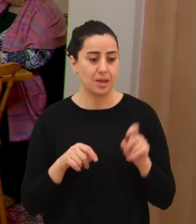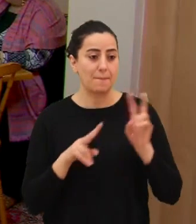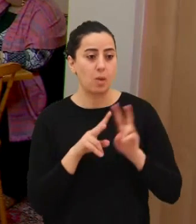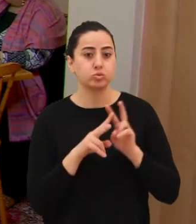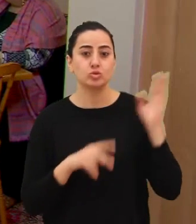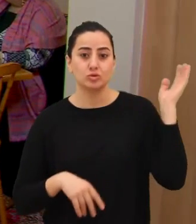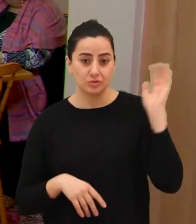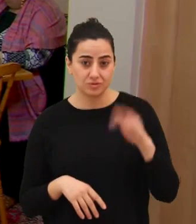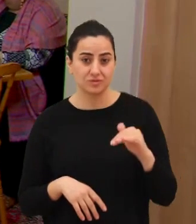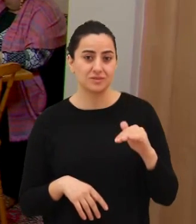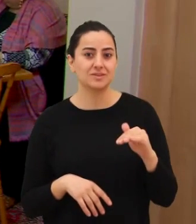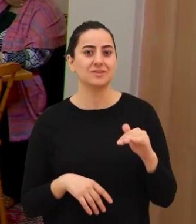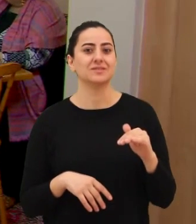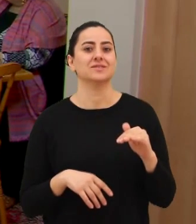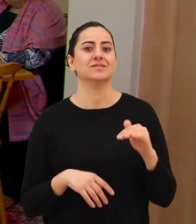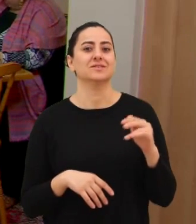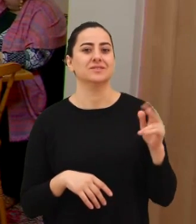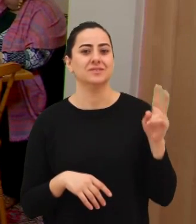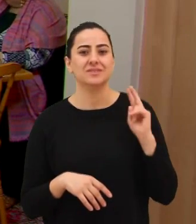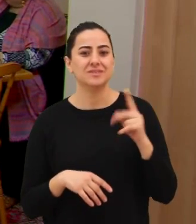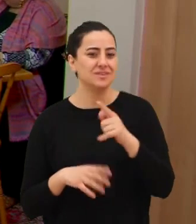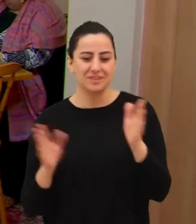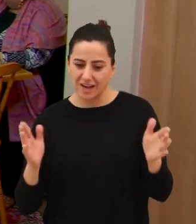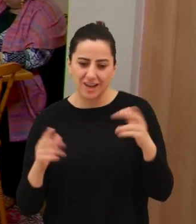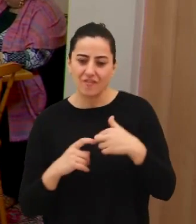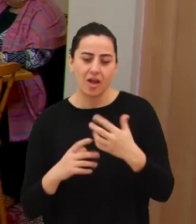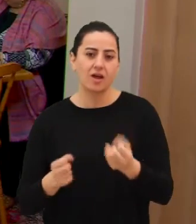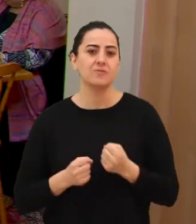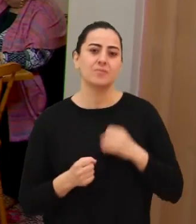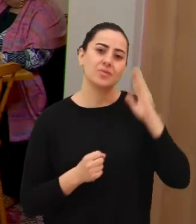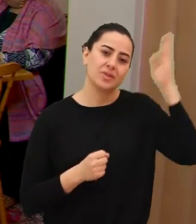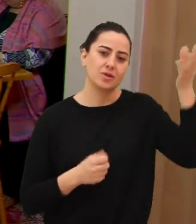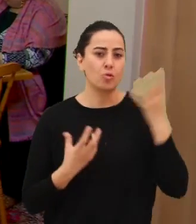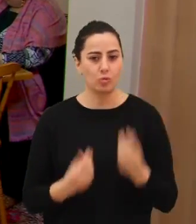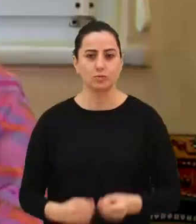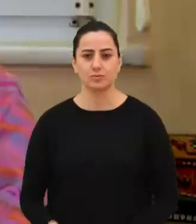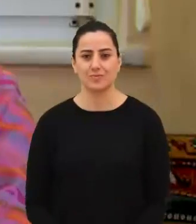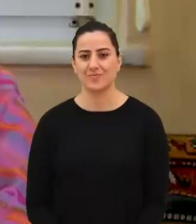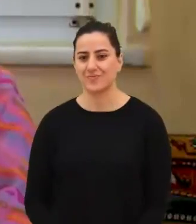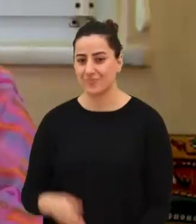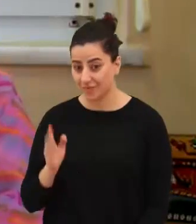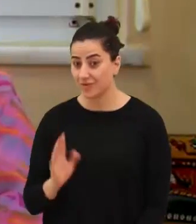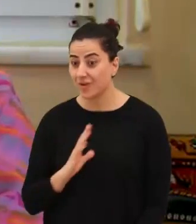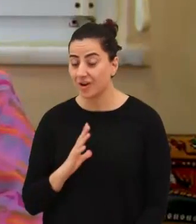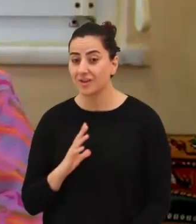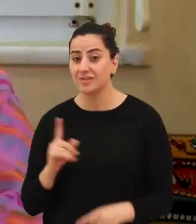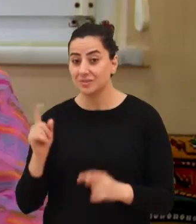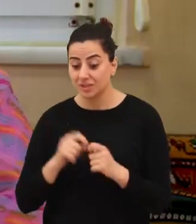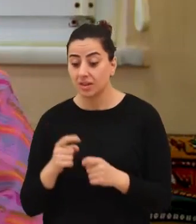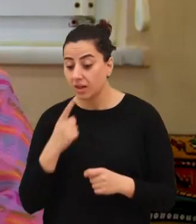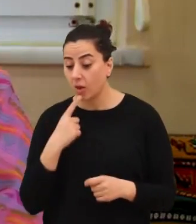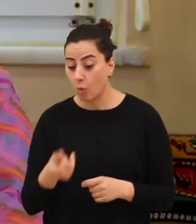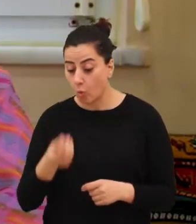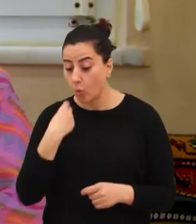gelince o Necip Bey'in Denizli'den yolladığı o revaniyi de alır götürürüz Biricik'e. Var ya, birinci bu tatlı yedikten